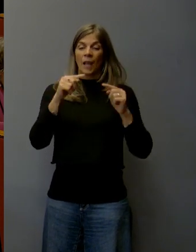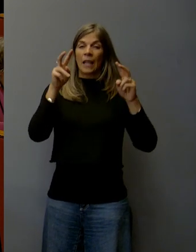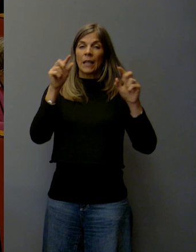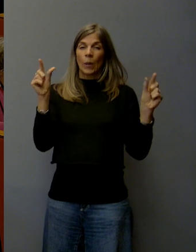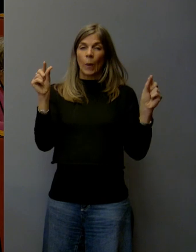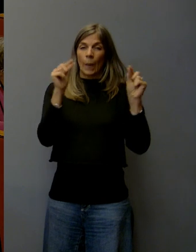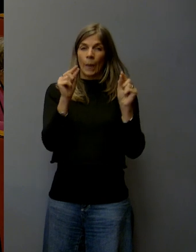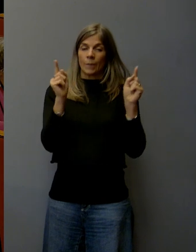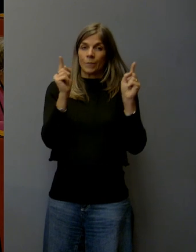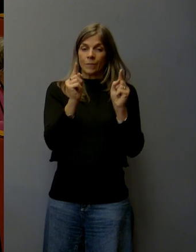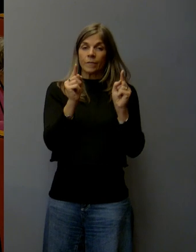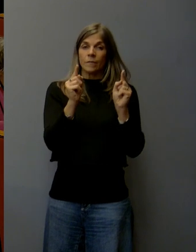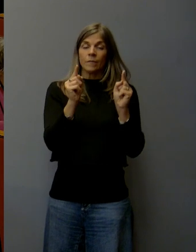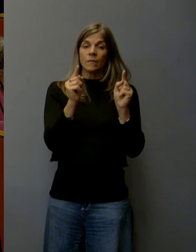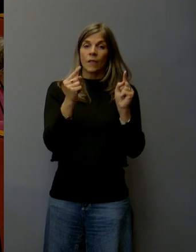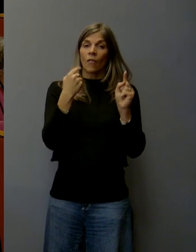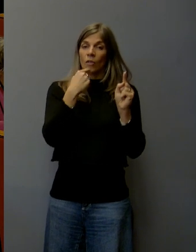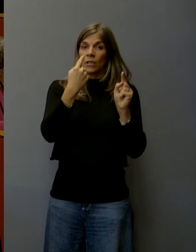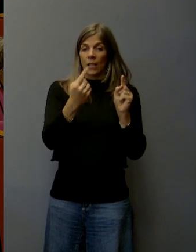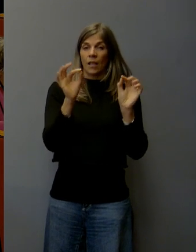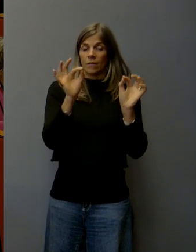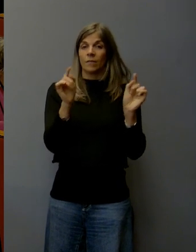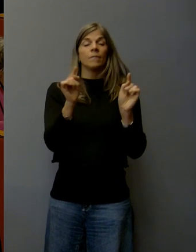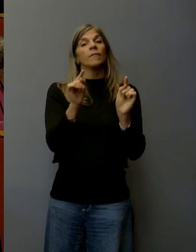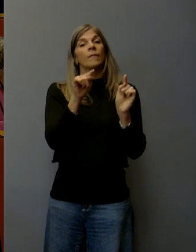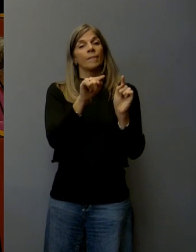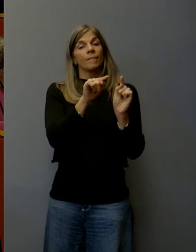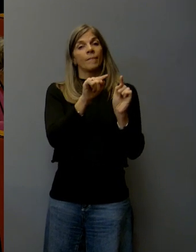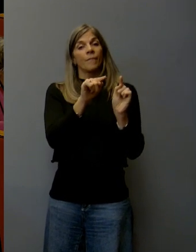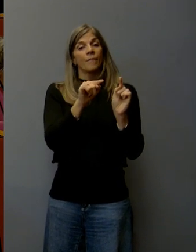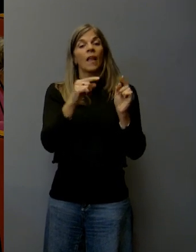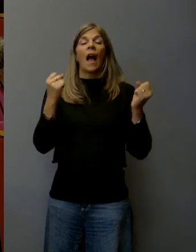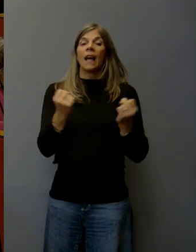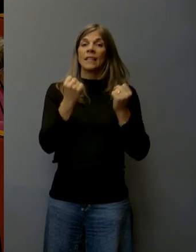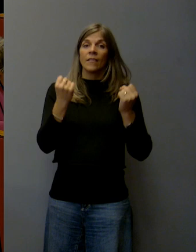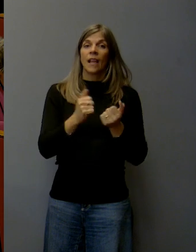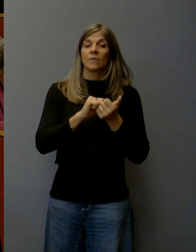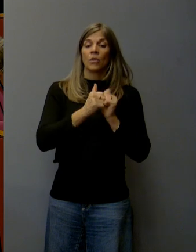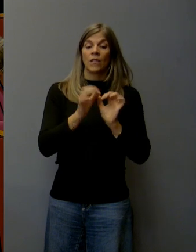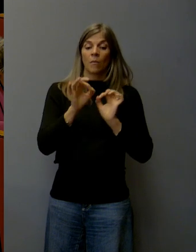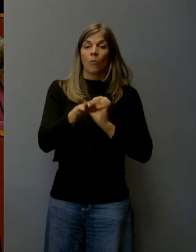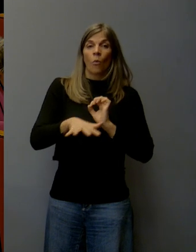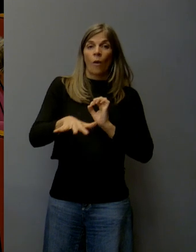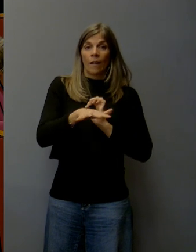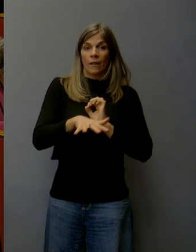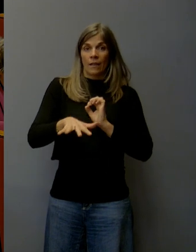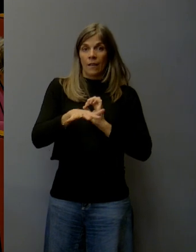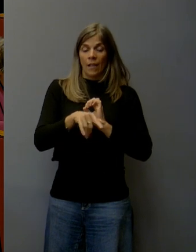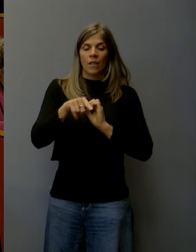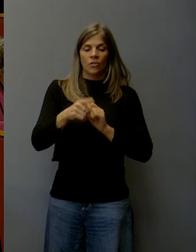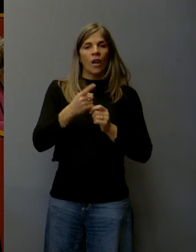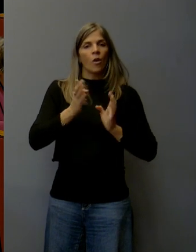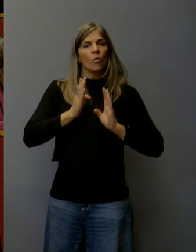maniera sottolineare è quello del diciamo dell'attività sportive di quartiere quindi che hanno questa funzione sociale